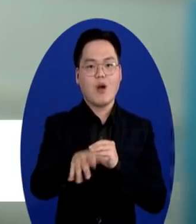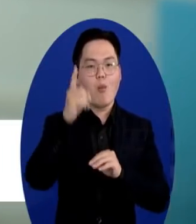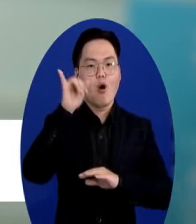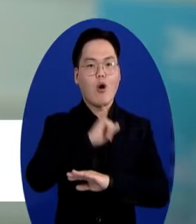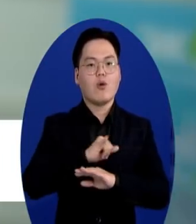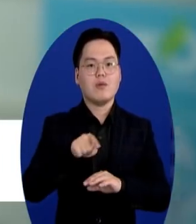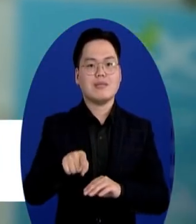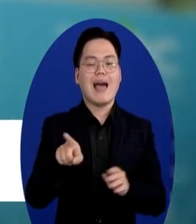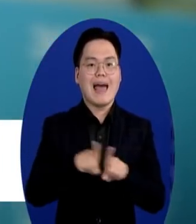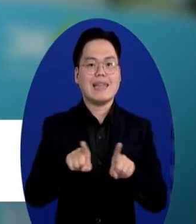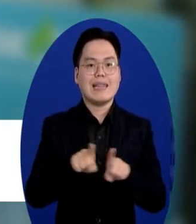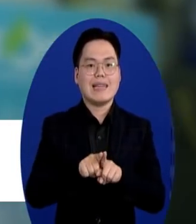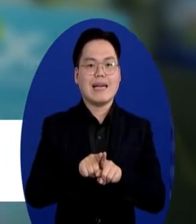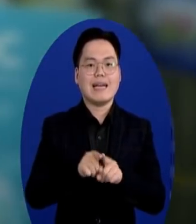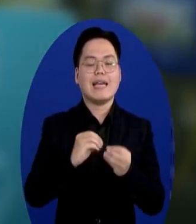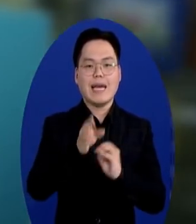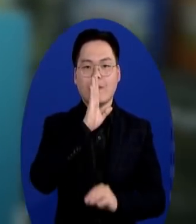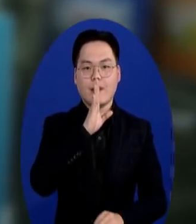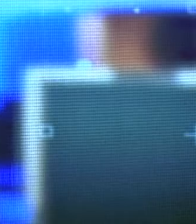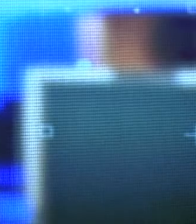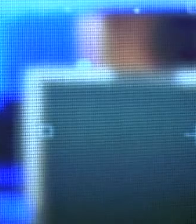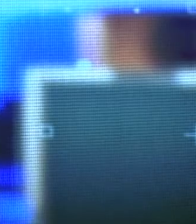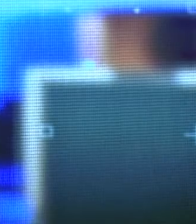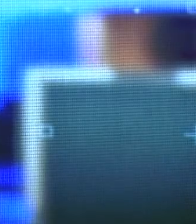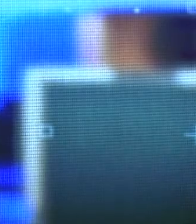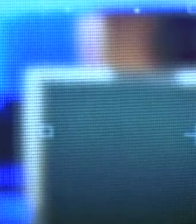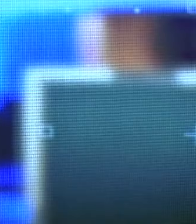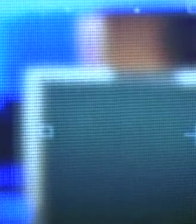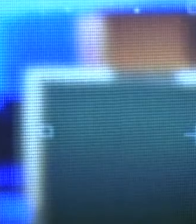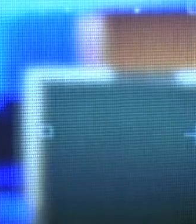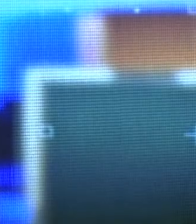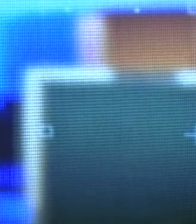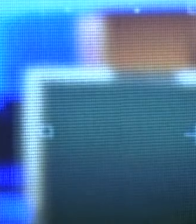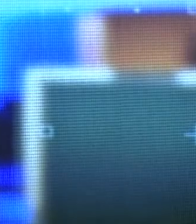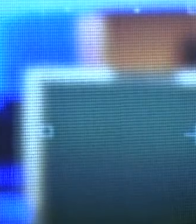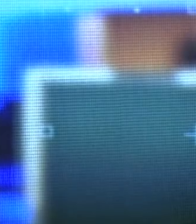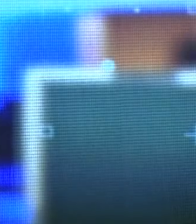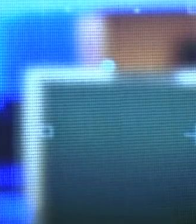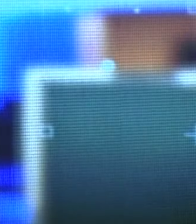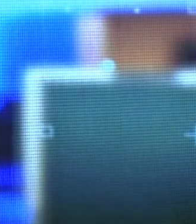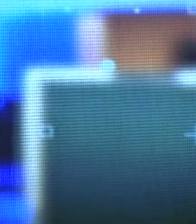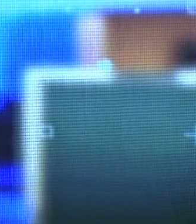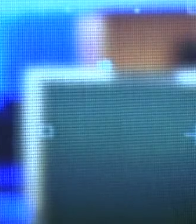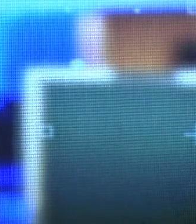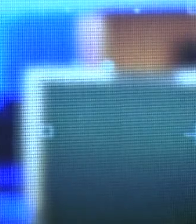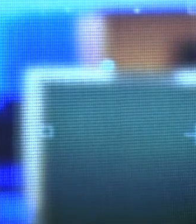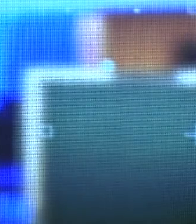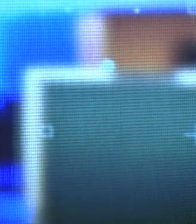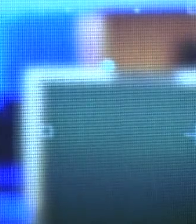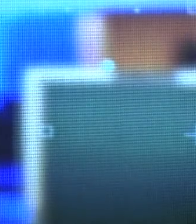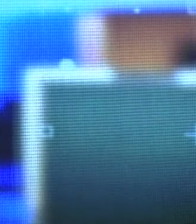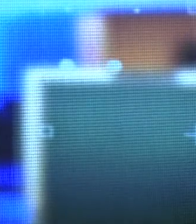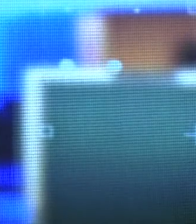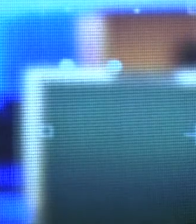оронд нэвтрэх юм байна. Дархан арьс ширний цогцлбарыг урагшлуулж, малын арьс